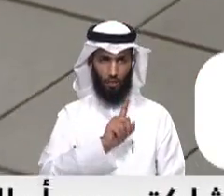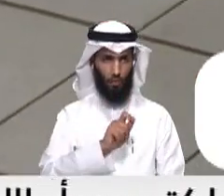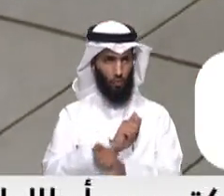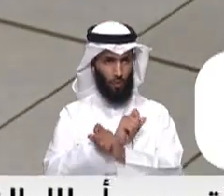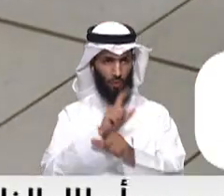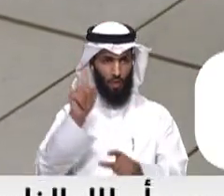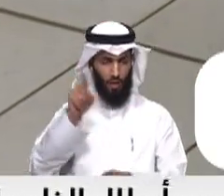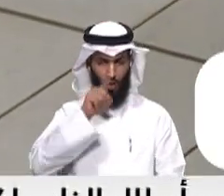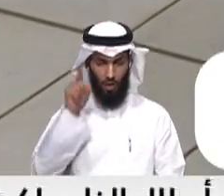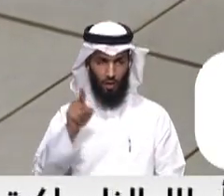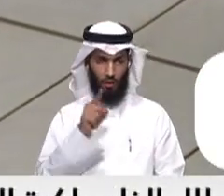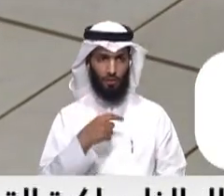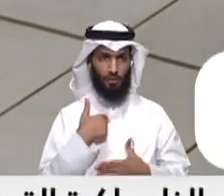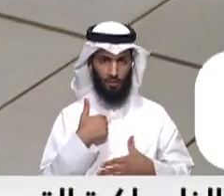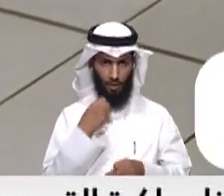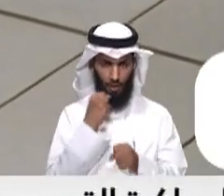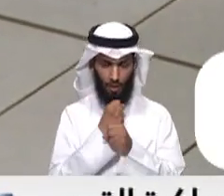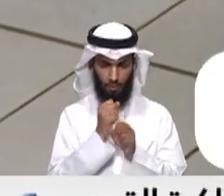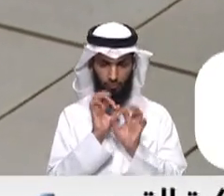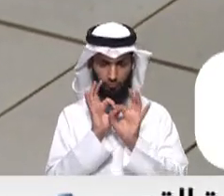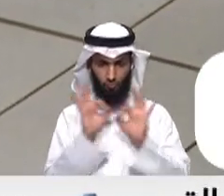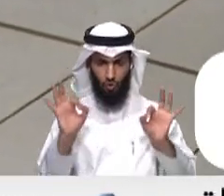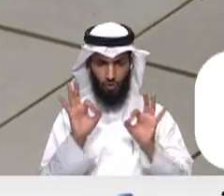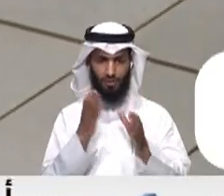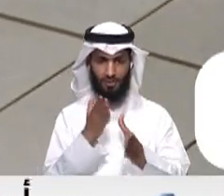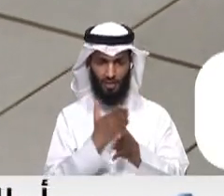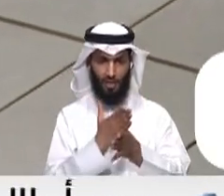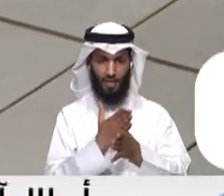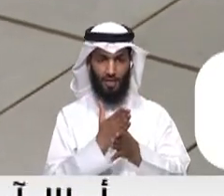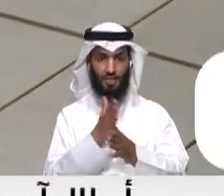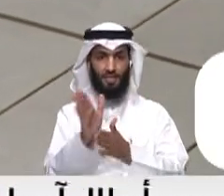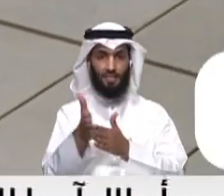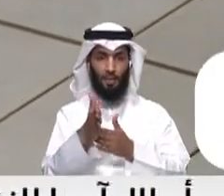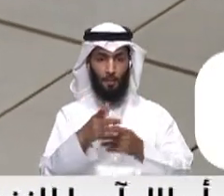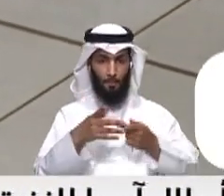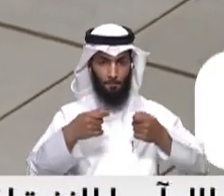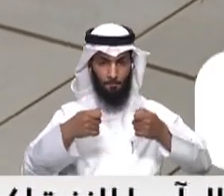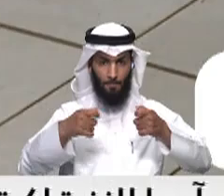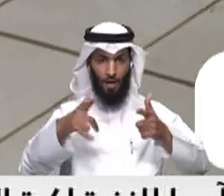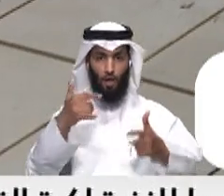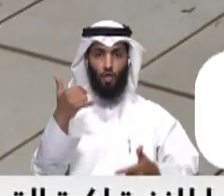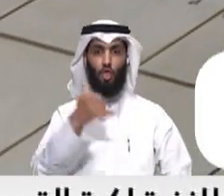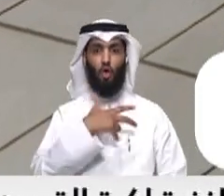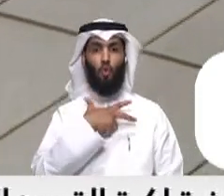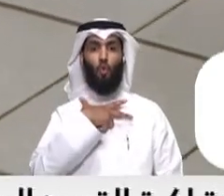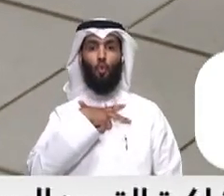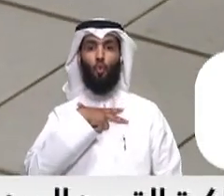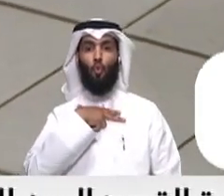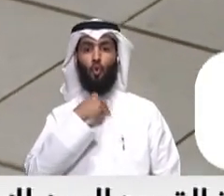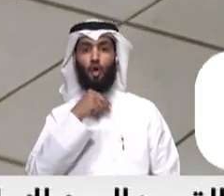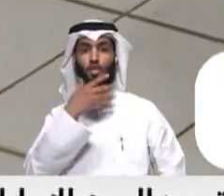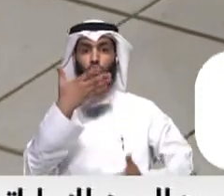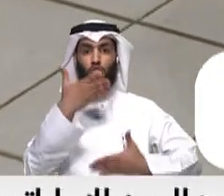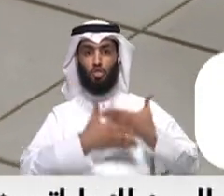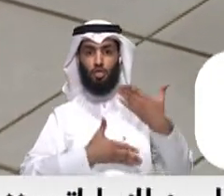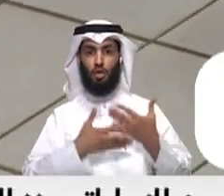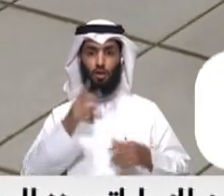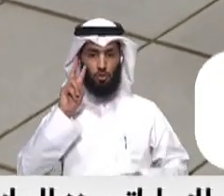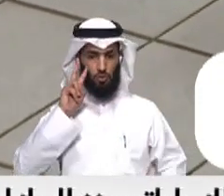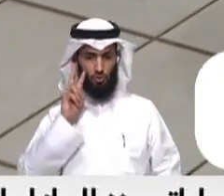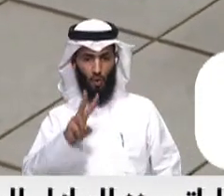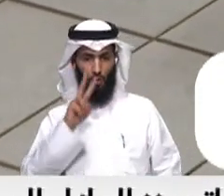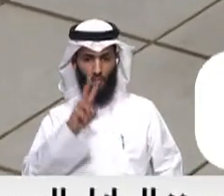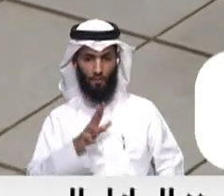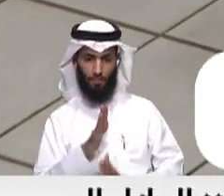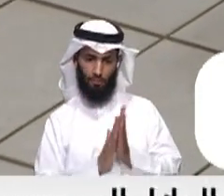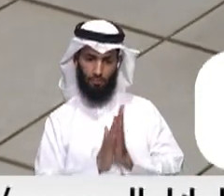صحيح وقالت ان جميع مزادات الاسماك تتم تحت اشراف مباشر من فرق الرقابه التابعه للوزاره